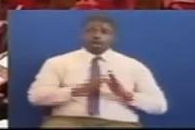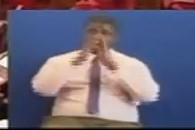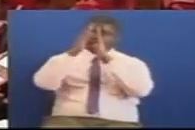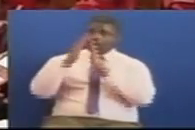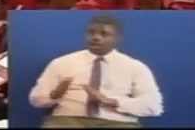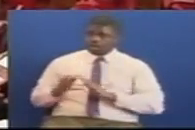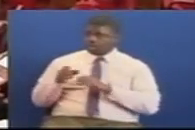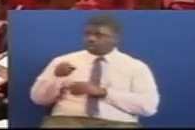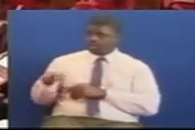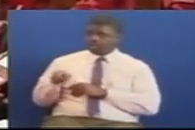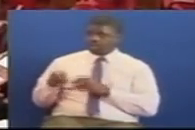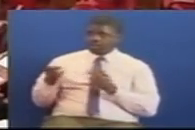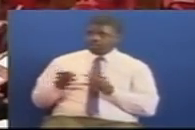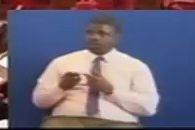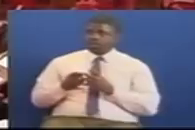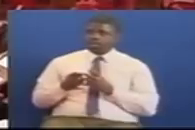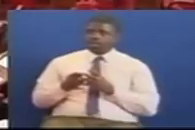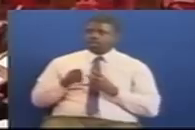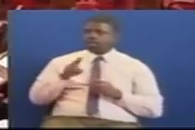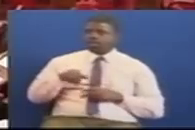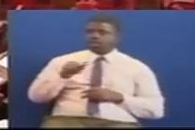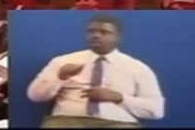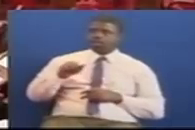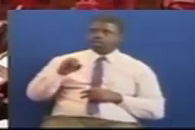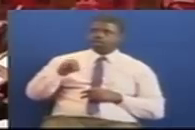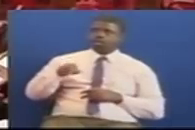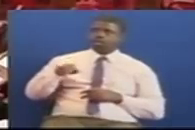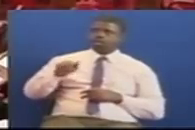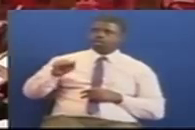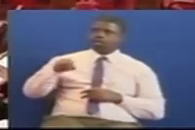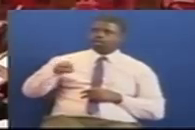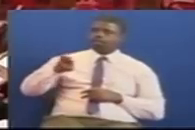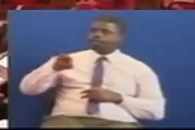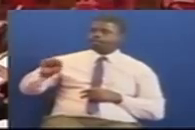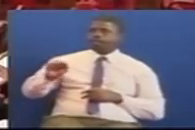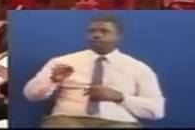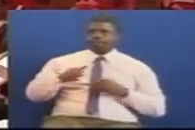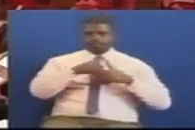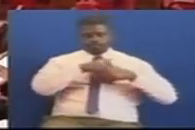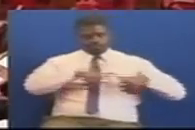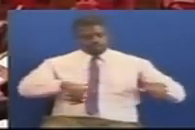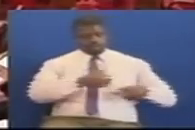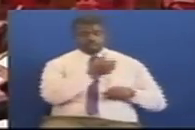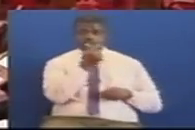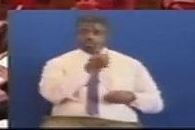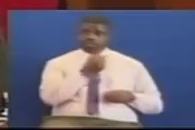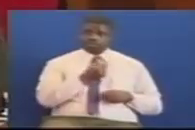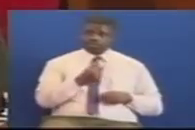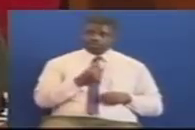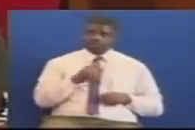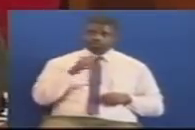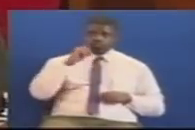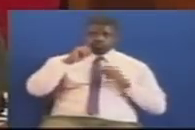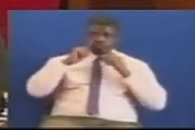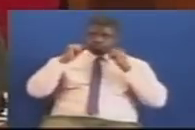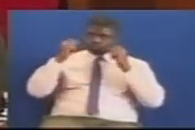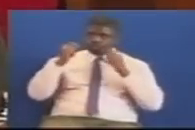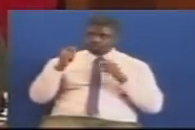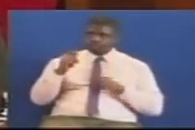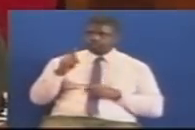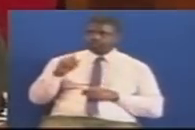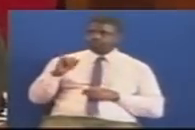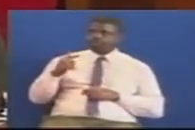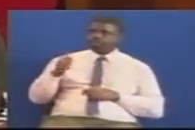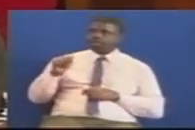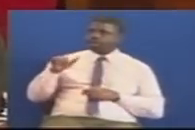ile ya jimbo la Nanyamba, na mpaka unapozungumzia mpaka wa Tanzania na Msumbiji ni pamoja na kata ya Kitaya na kata ya Kiromba iliyopo katika